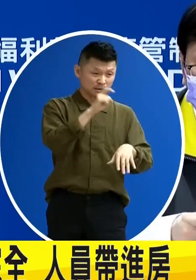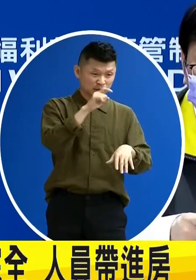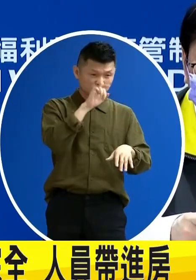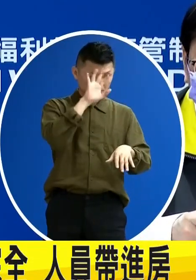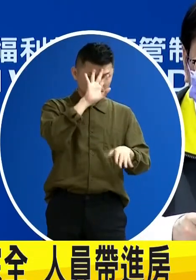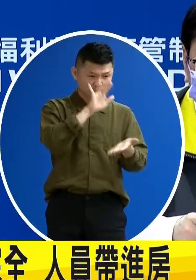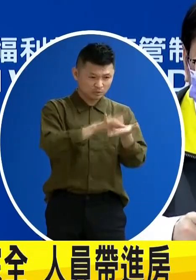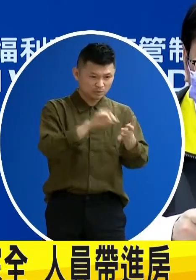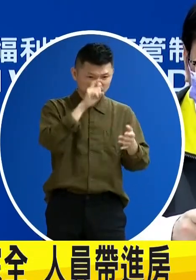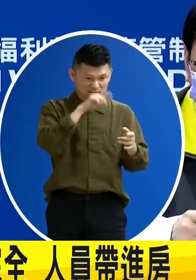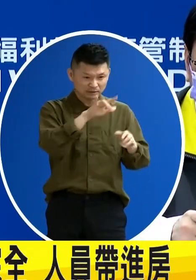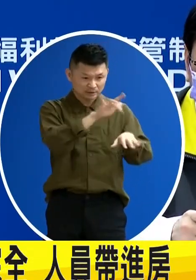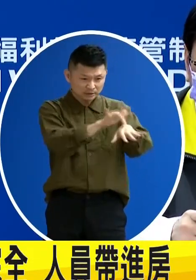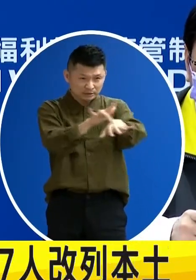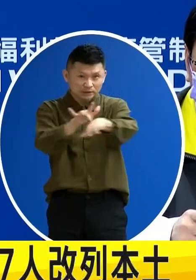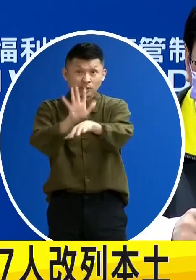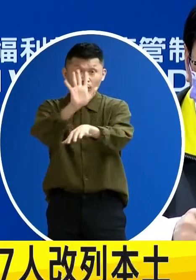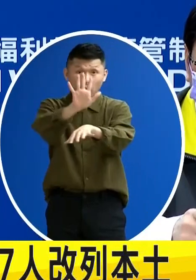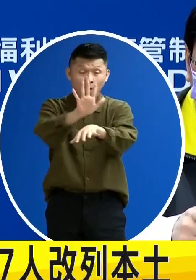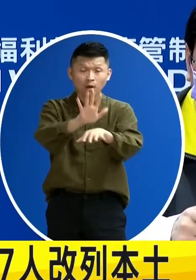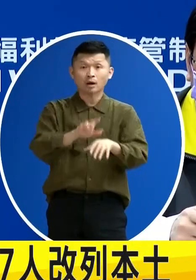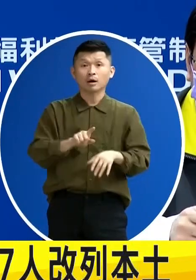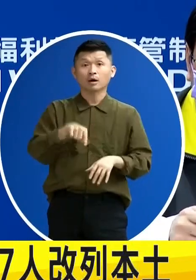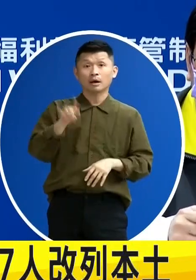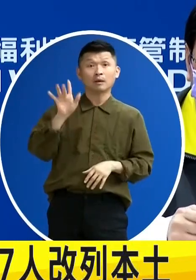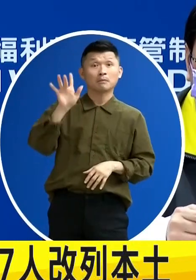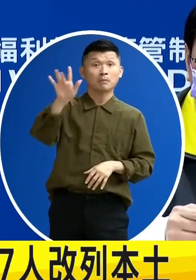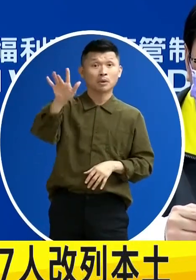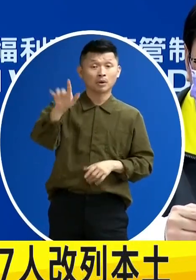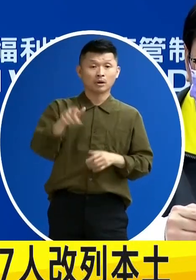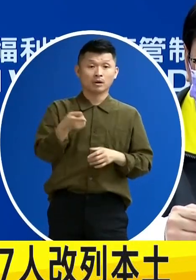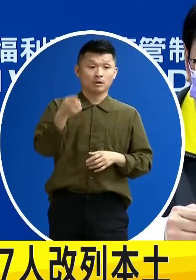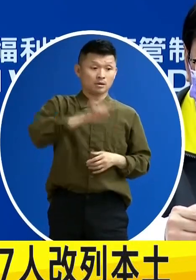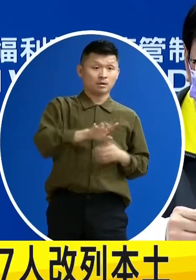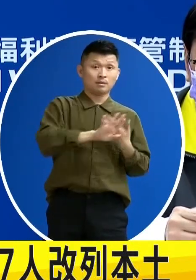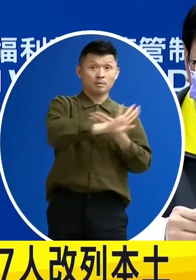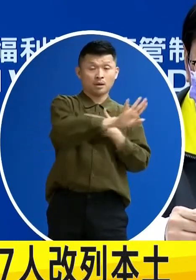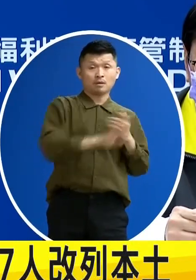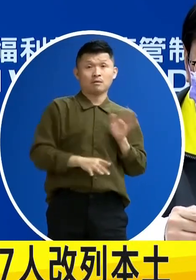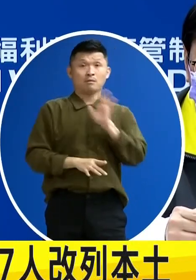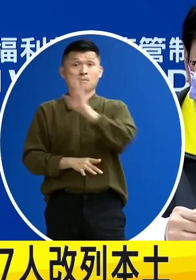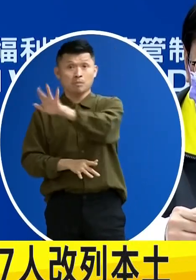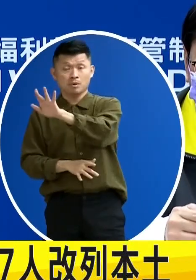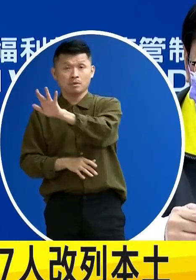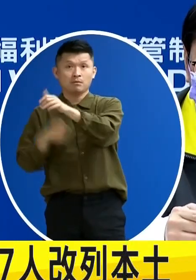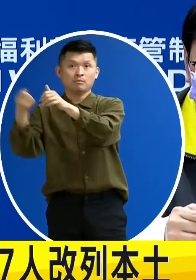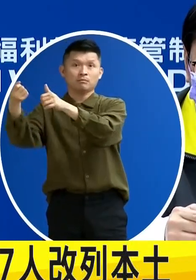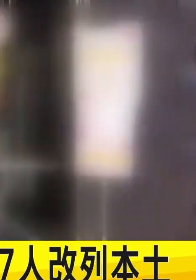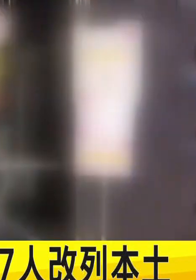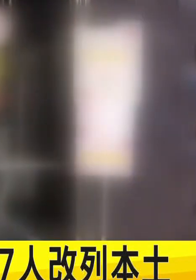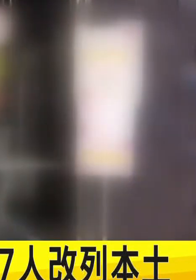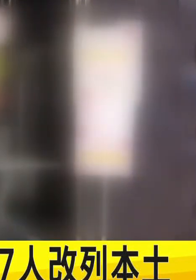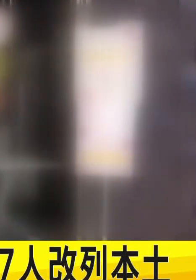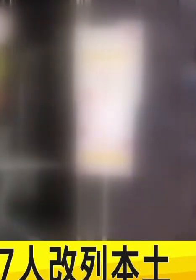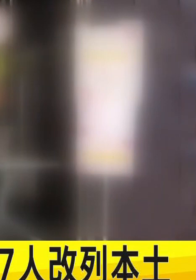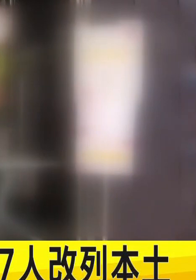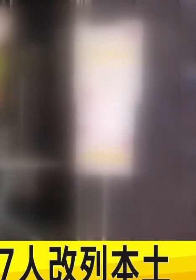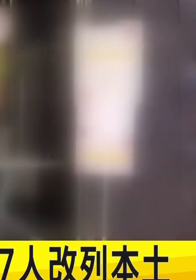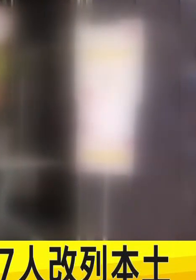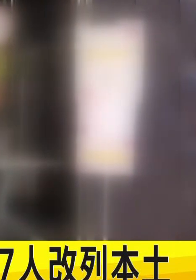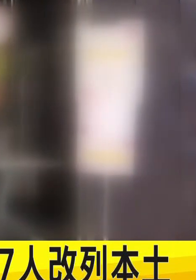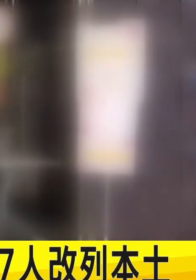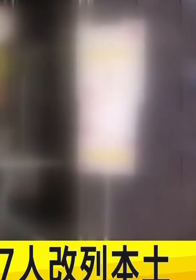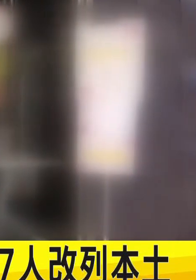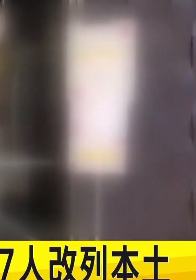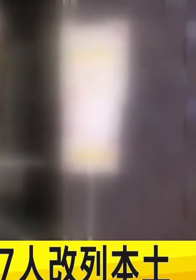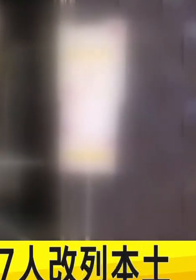质，然后他去摸一个公共场合，下一个人再去摸，那可能就这样间接的变成一个传播。 好，在桃园的部